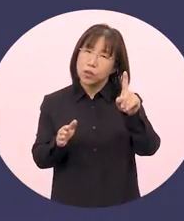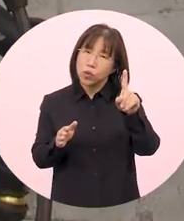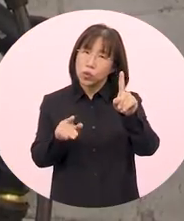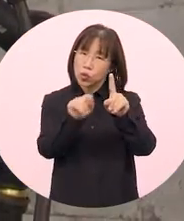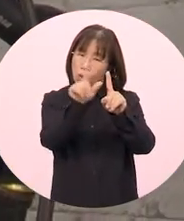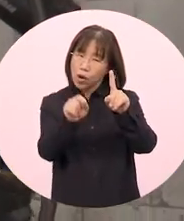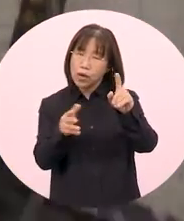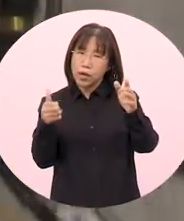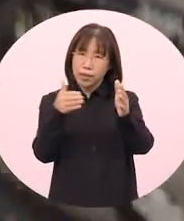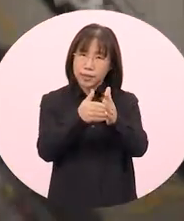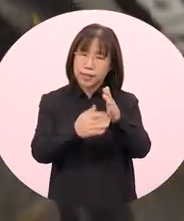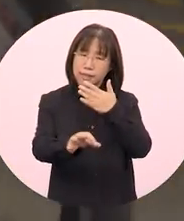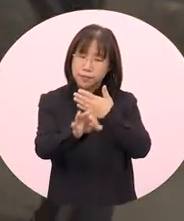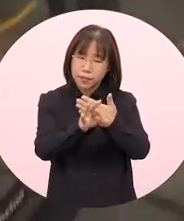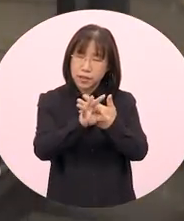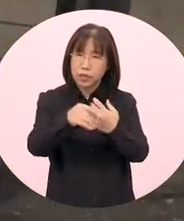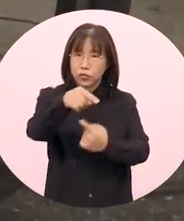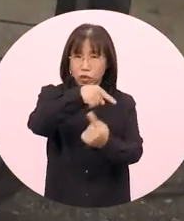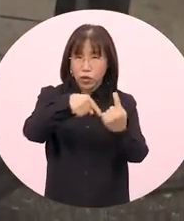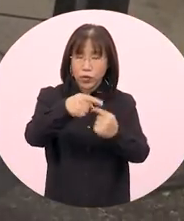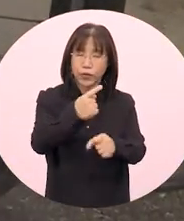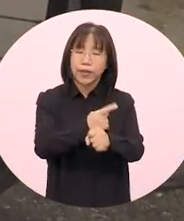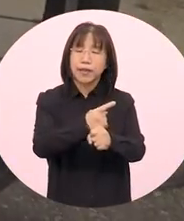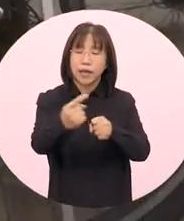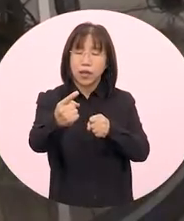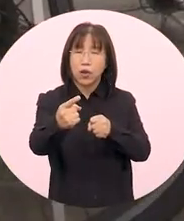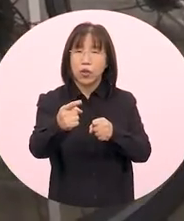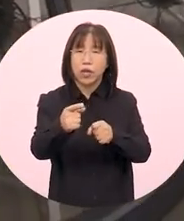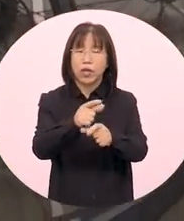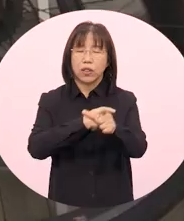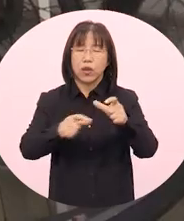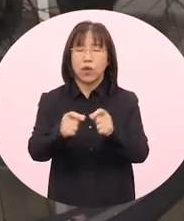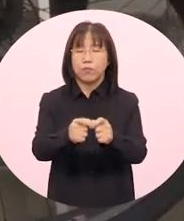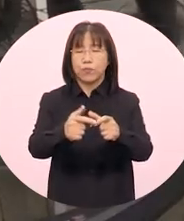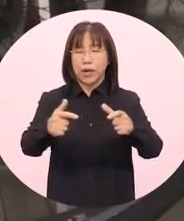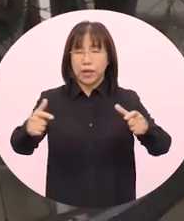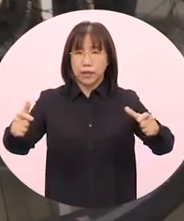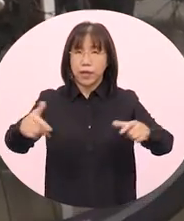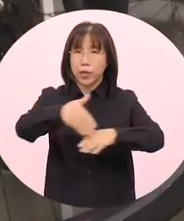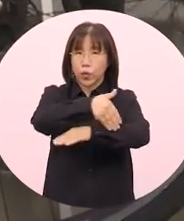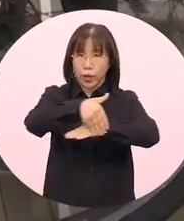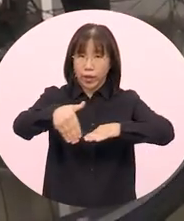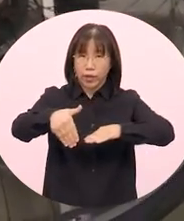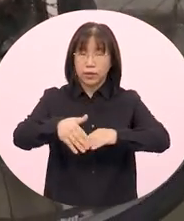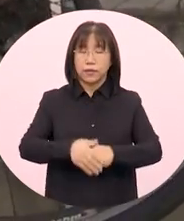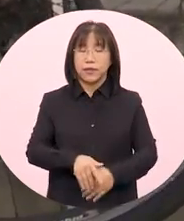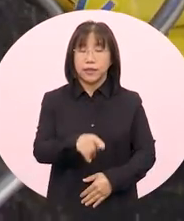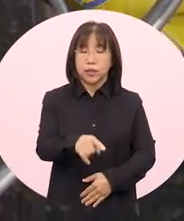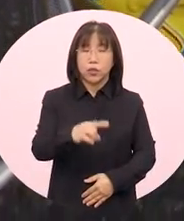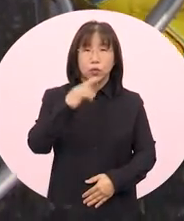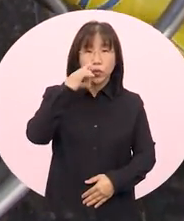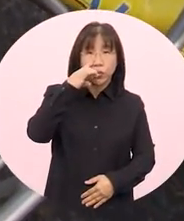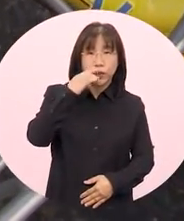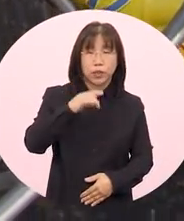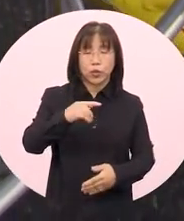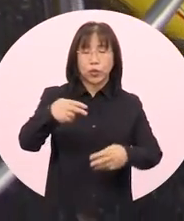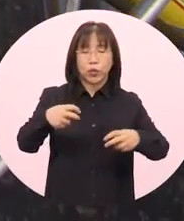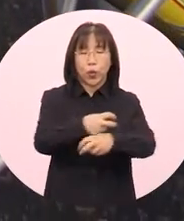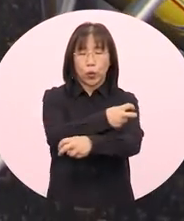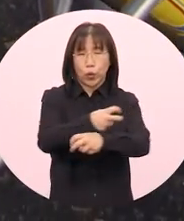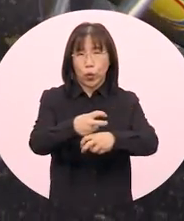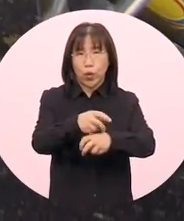오는 11월까지 시범 운영 기간을 거쳐 내년엔 운영 장소를 확대할 방침입니다. 보다 자세한